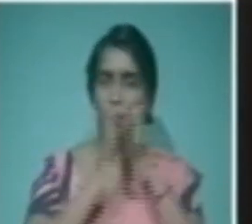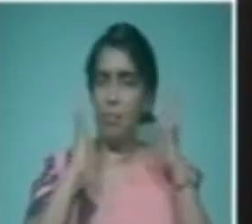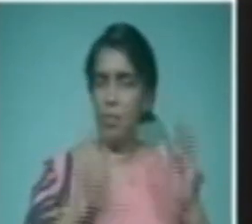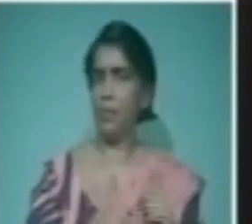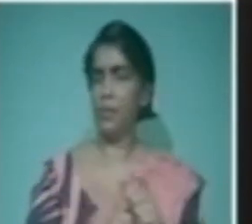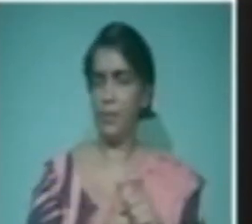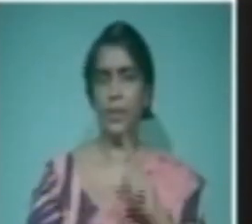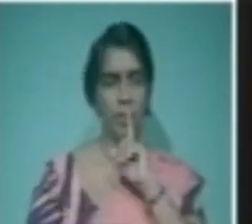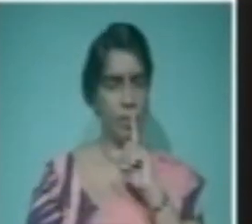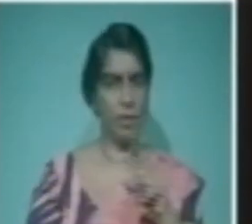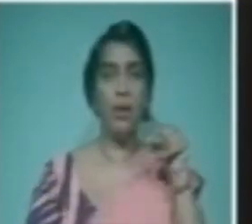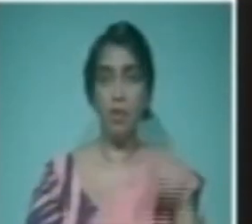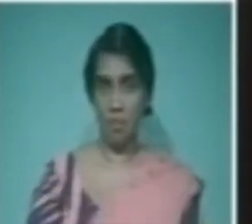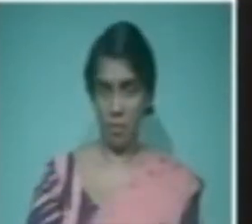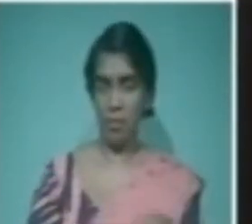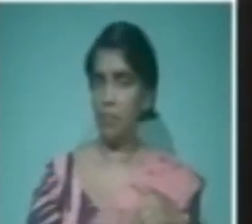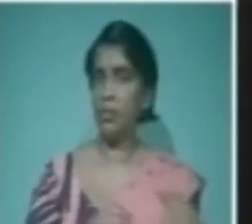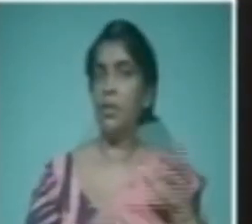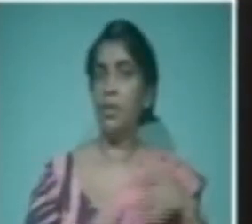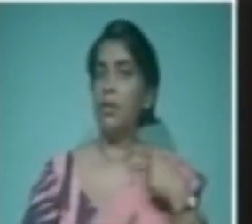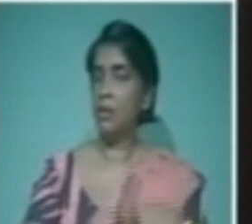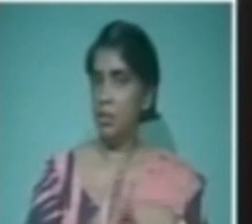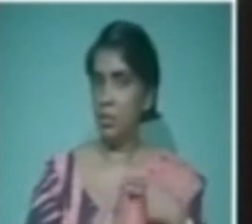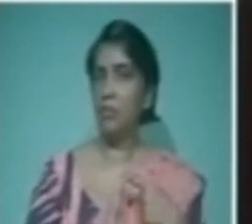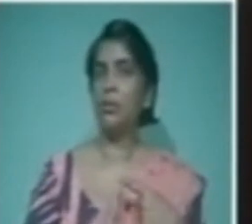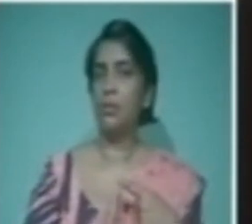kara. Adavana vita apai rate